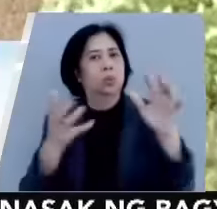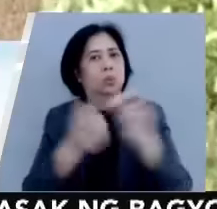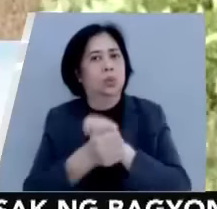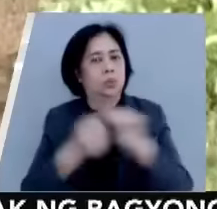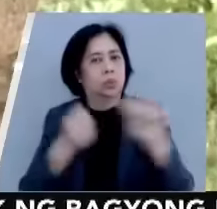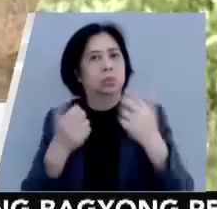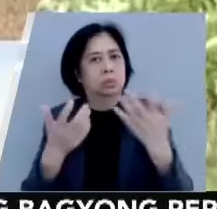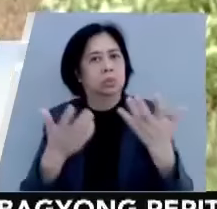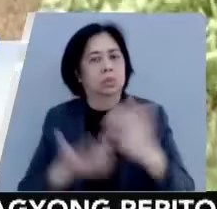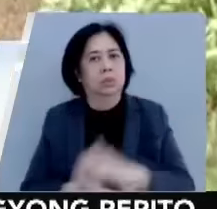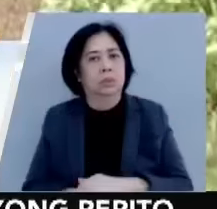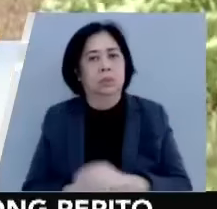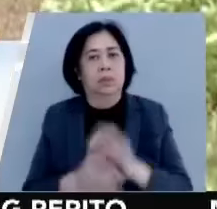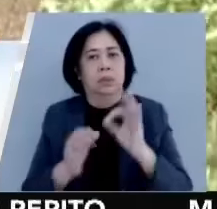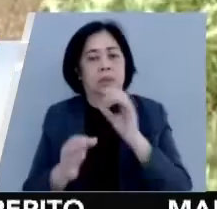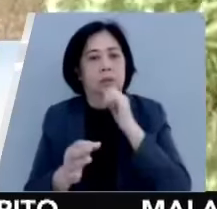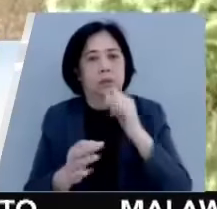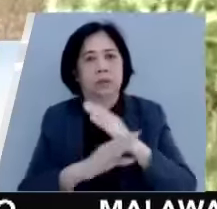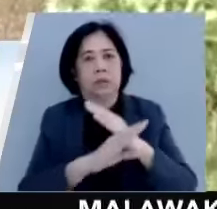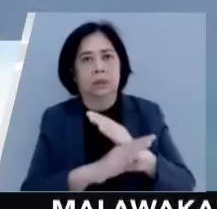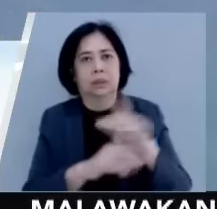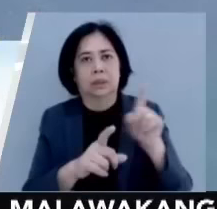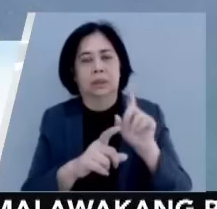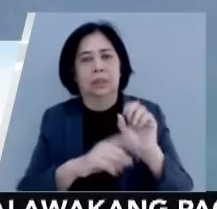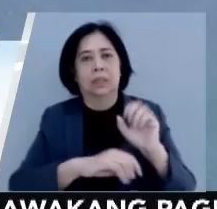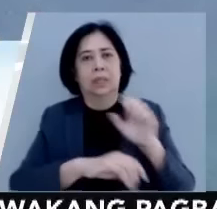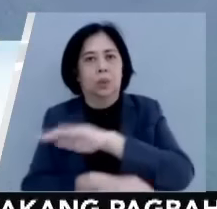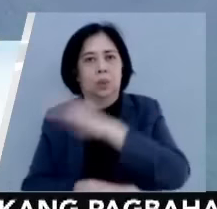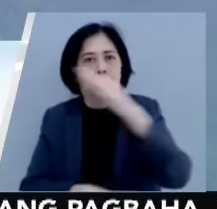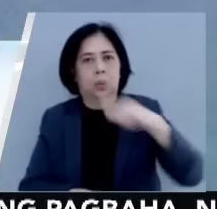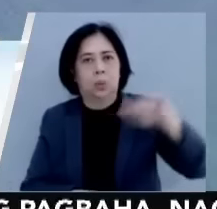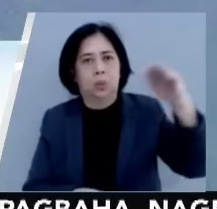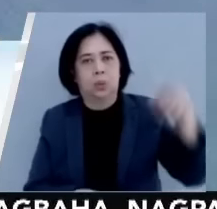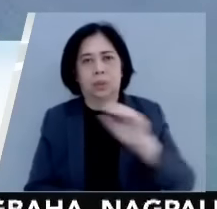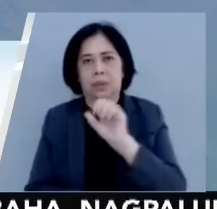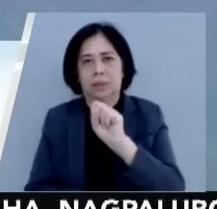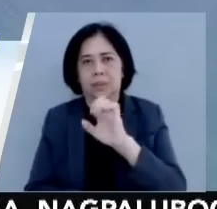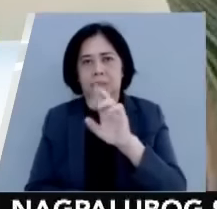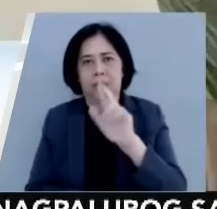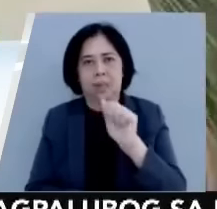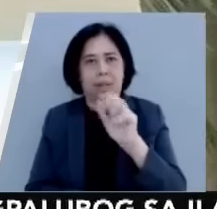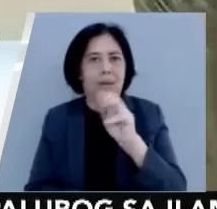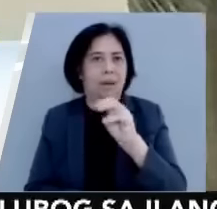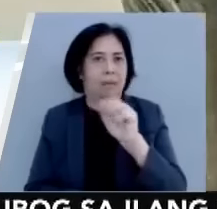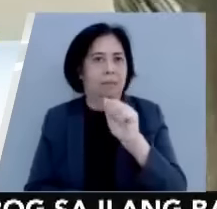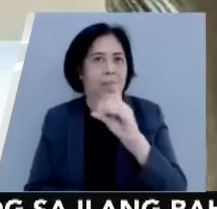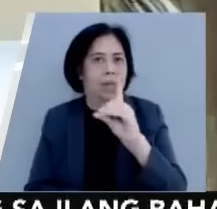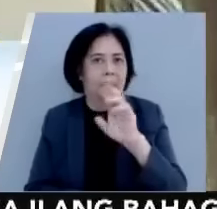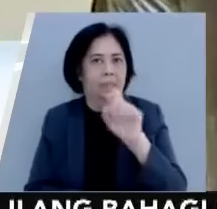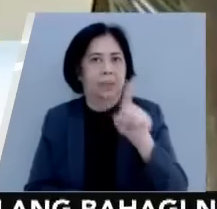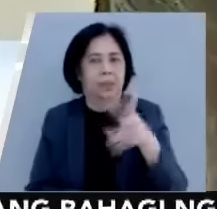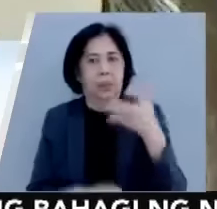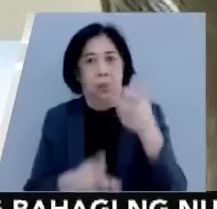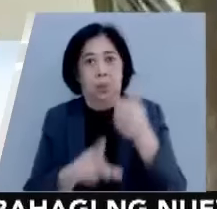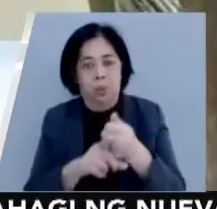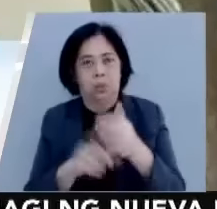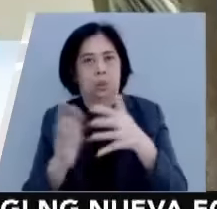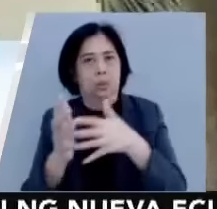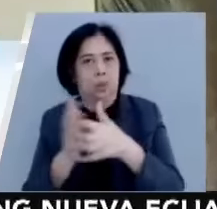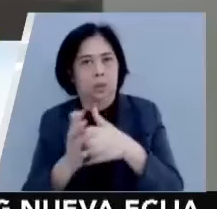kung hindi sinangga ng Sierra Madre ang bagyo. Sa pagtama sa bulubunduking yan, humina ang bagyo ayon sa